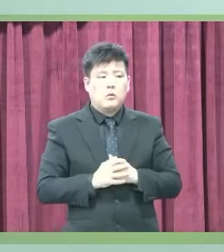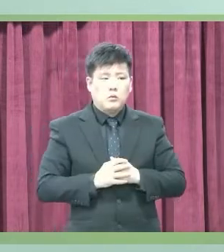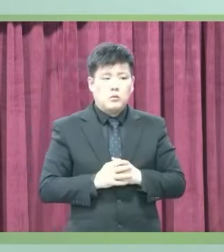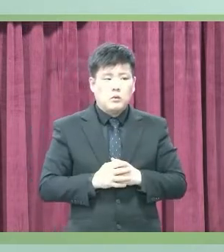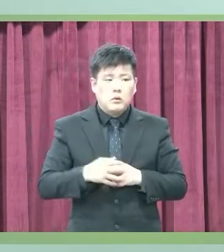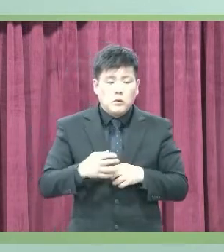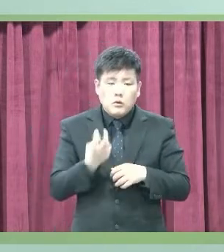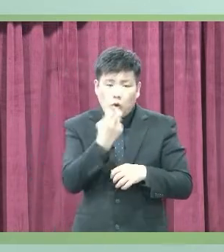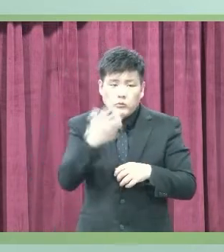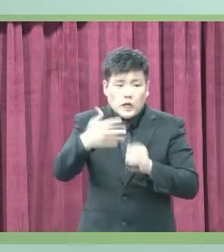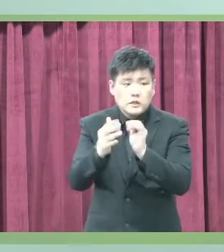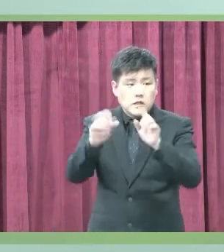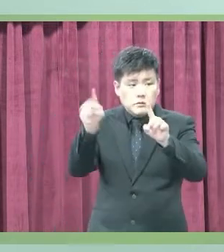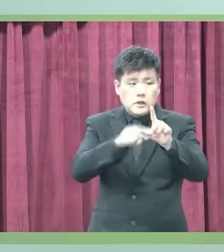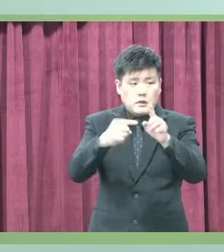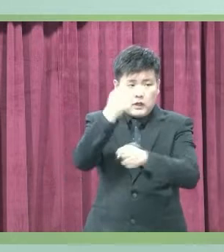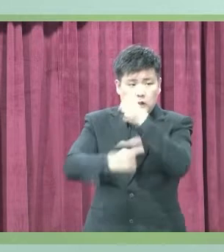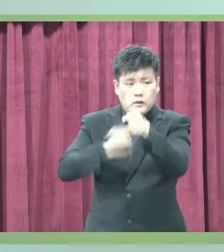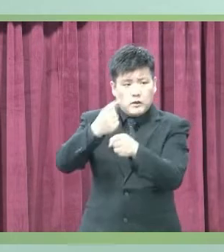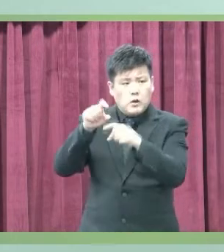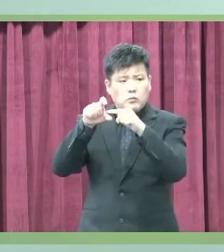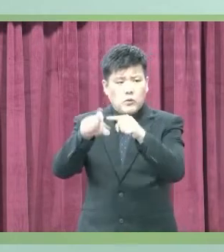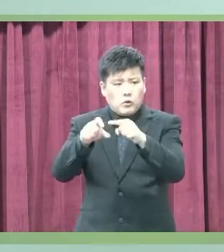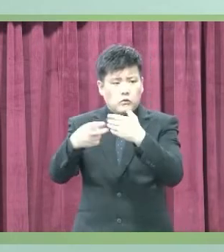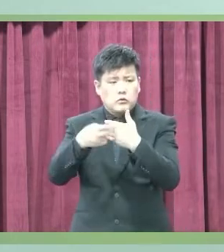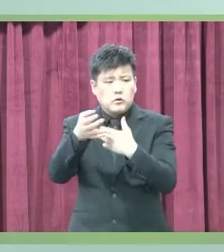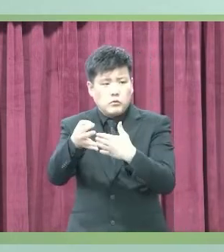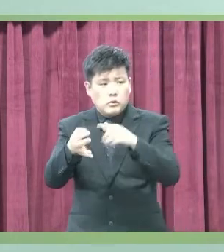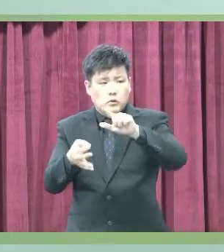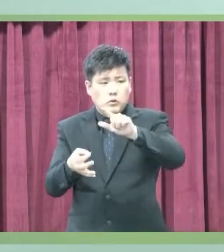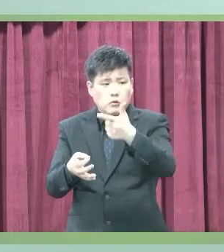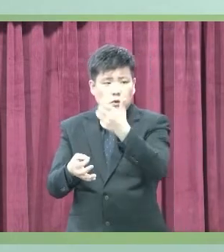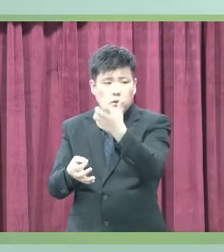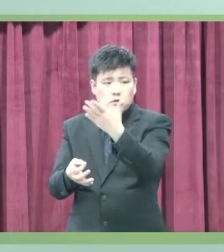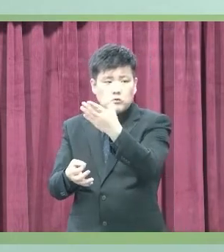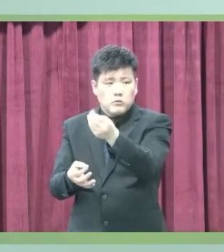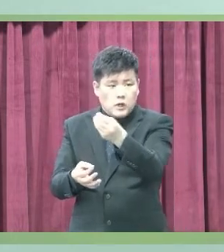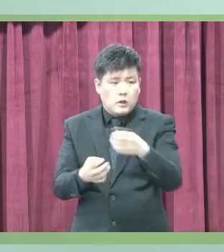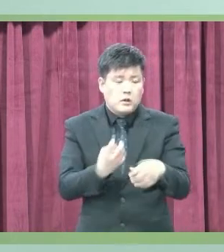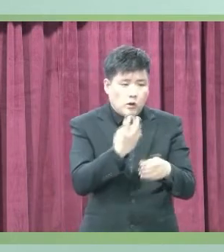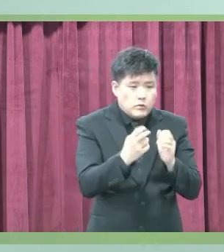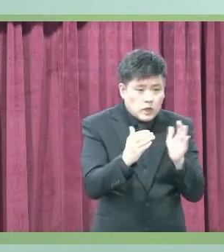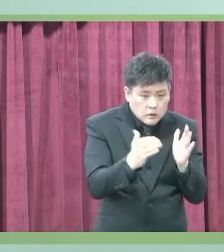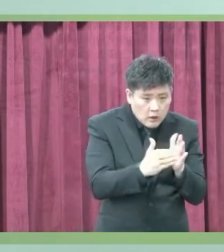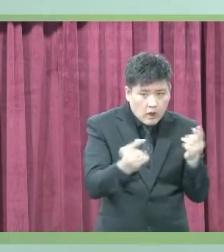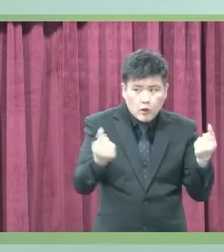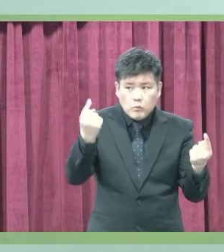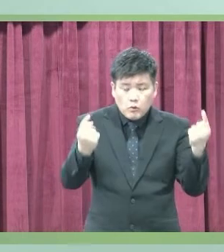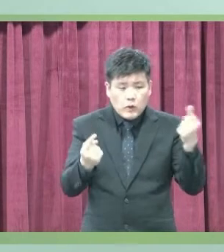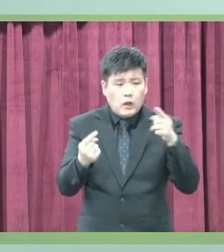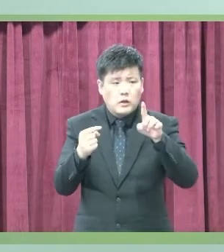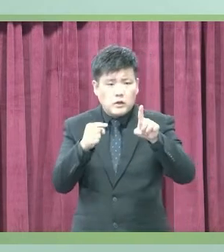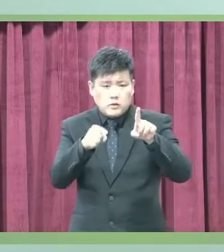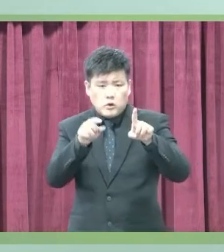미수검자의 1인당 연평균 진료비는 약 690만 원으로 검진 수검자보다 2.1배 높습니다.